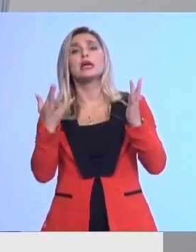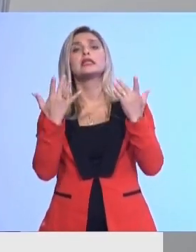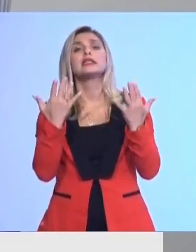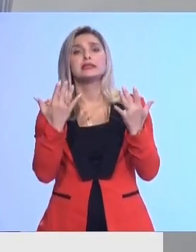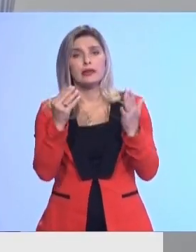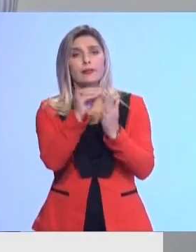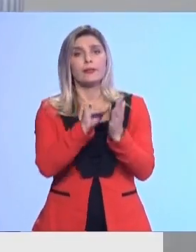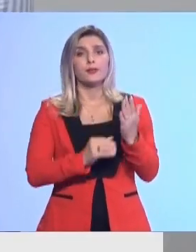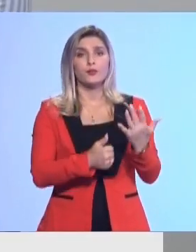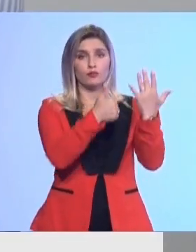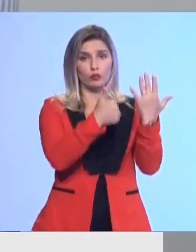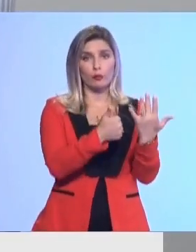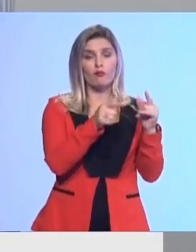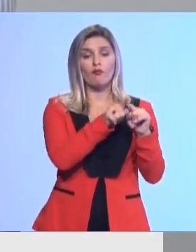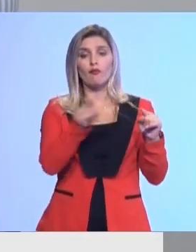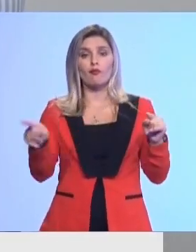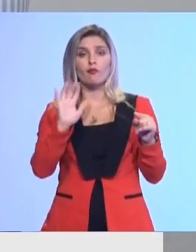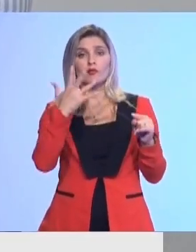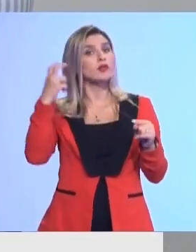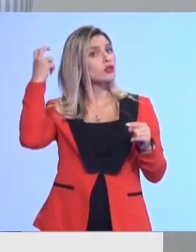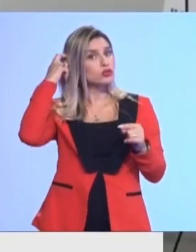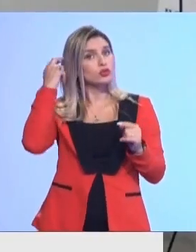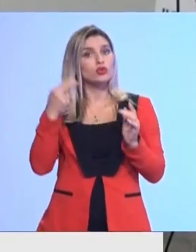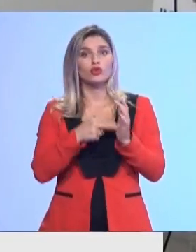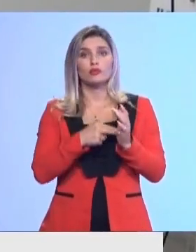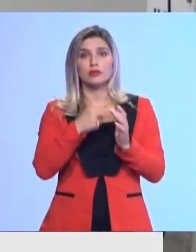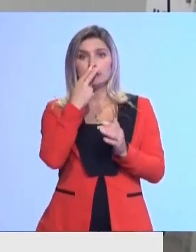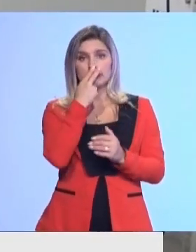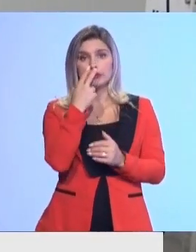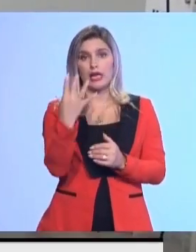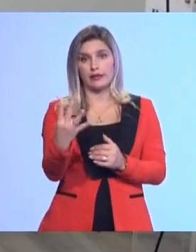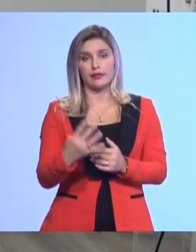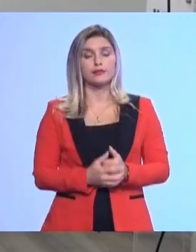kohën nga data 6 deri më 15 qershor të vitit 2024.